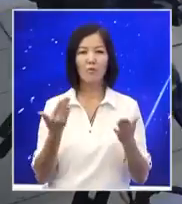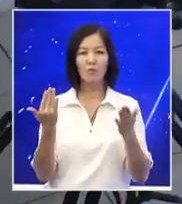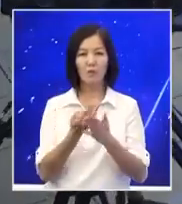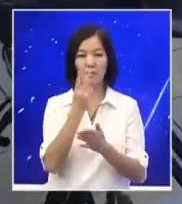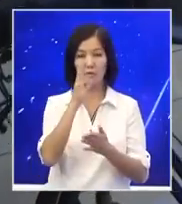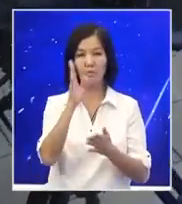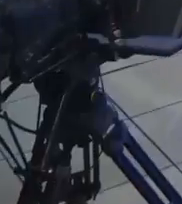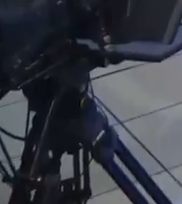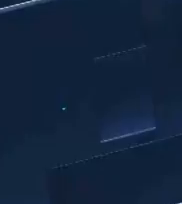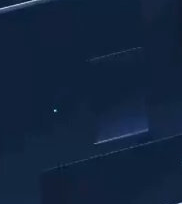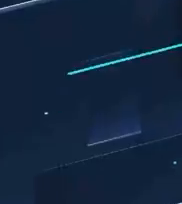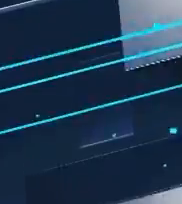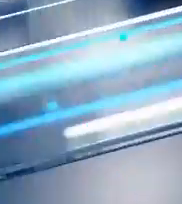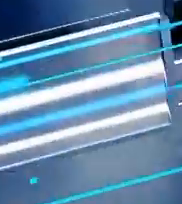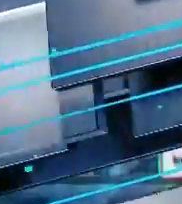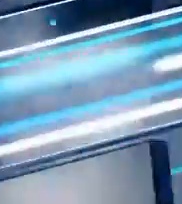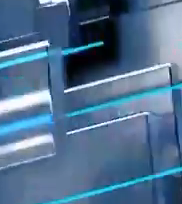Алдымен аңдатпа.